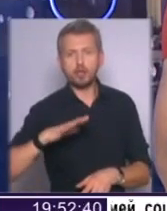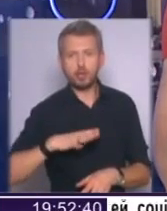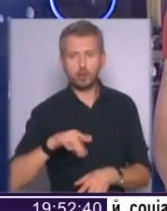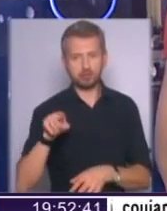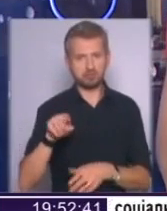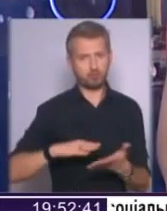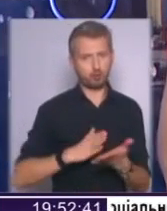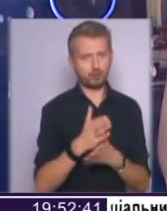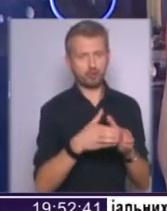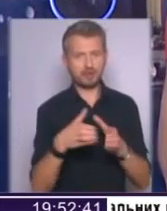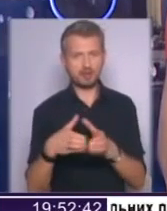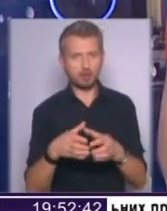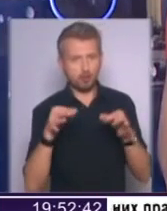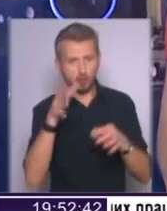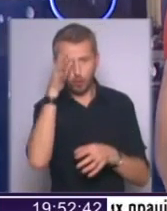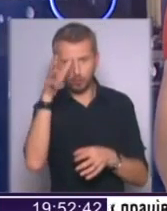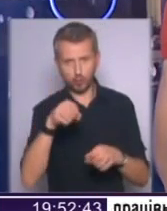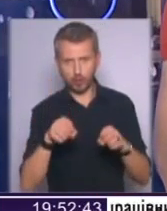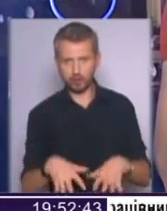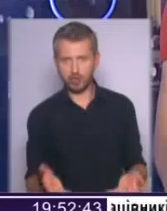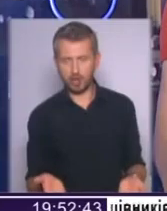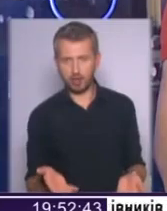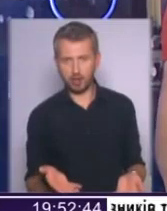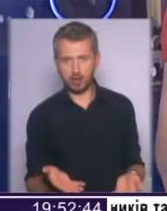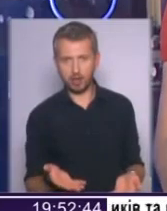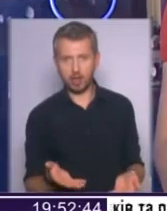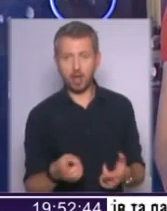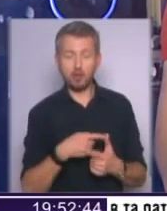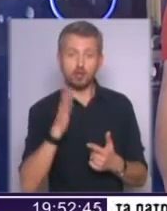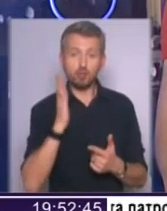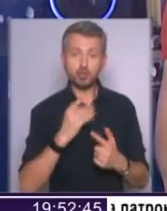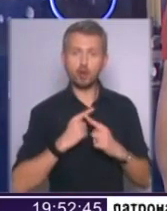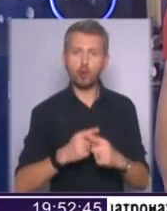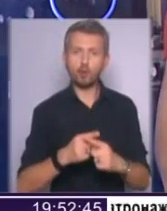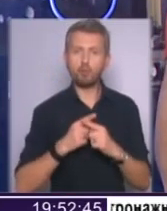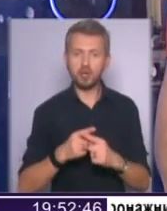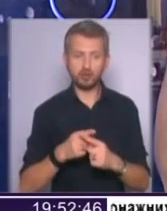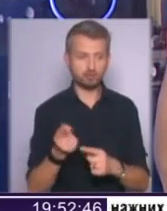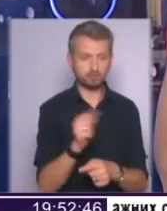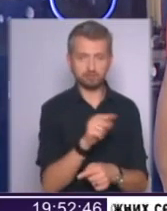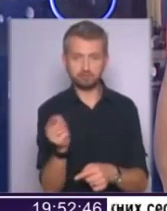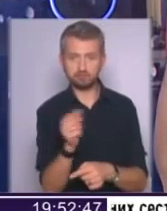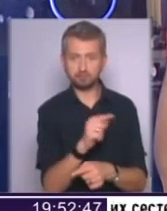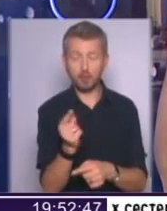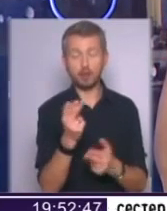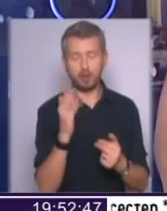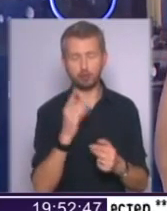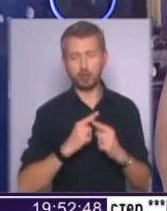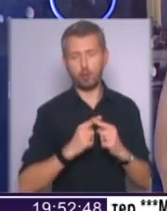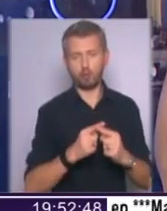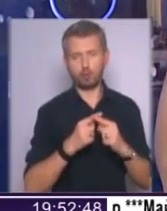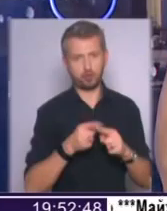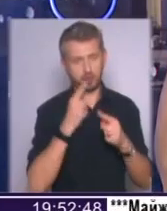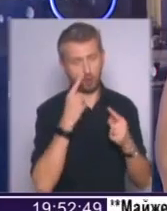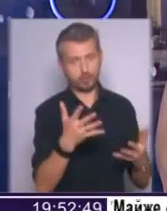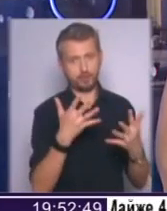тут якогось зваженого і розумного рішення. Да? Що буде він компромісом політичних сил? Так, він буде компромісом політичних сил. Це очевидно. Давайте